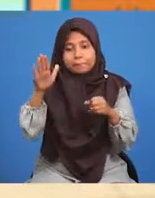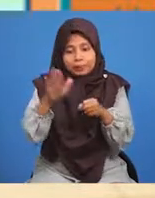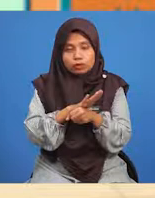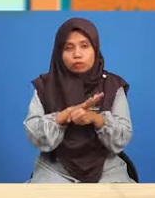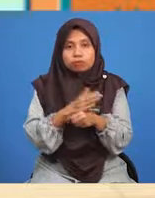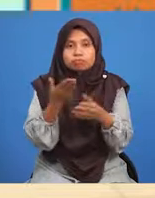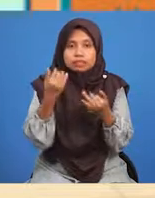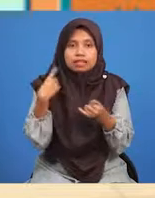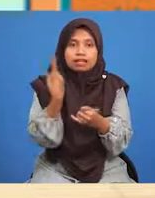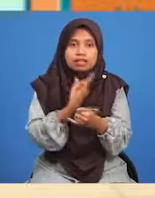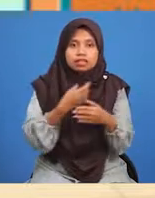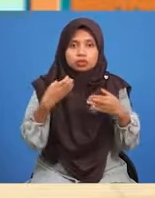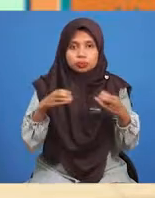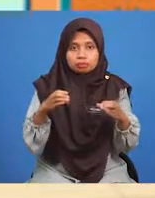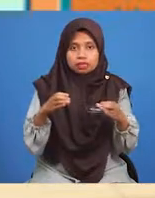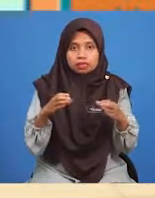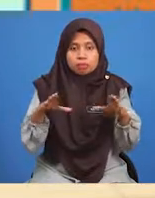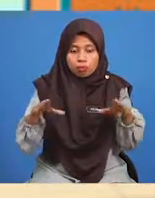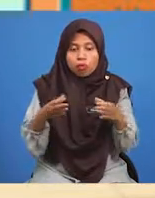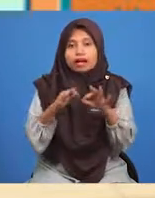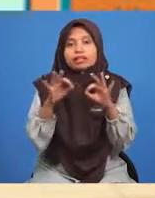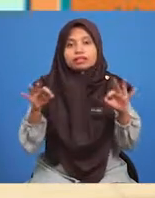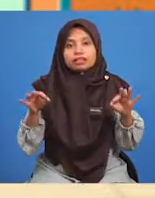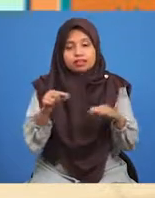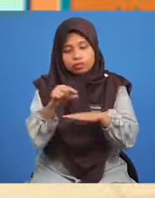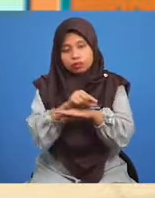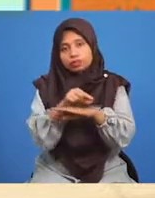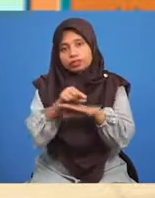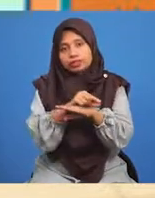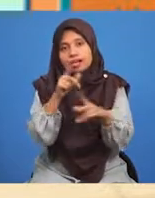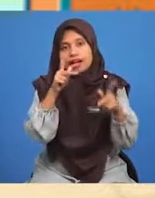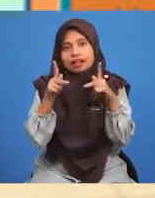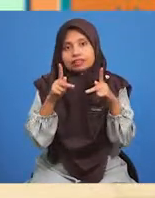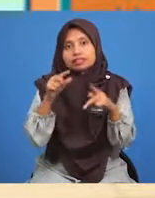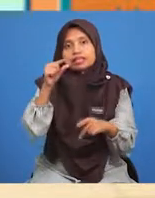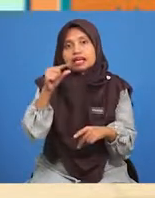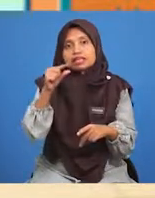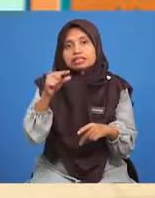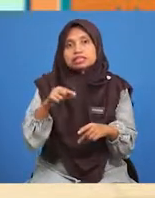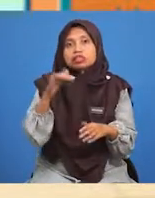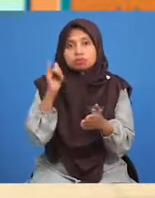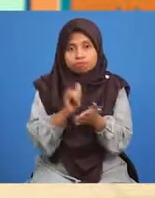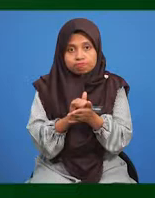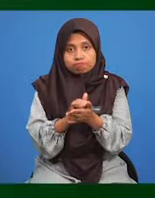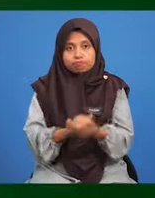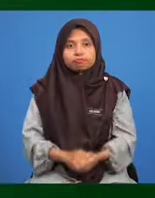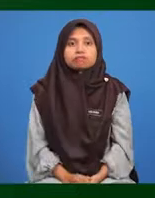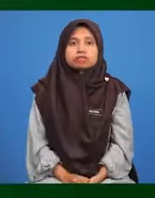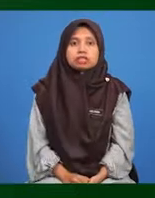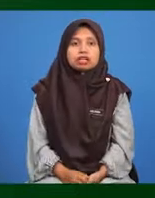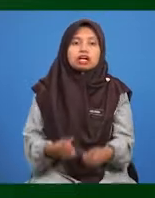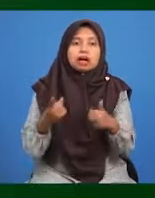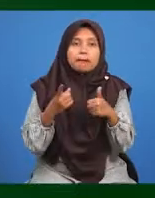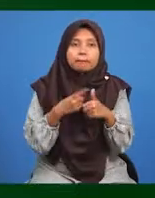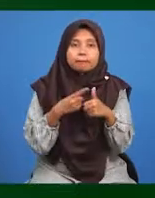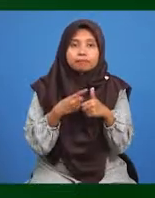kita cuba bina ayat menggunakan kata ganda tersebut.